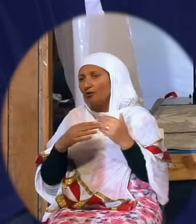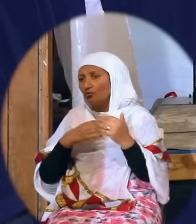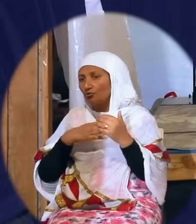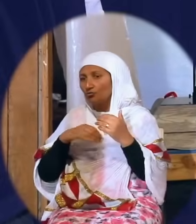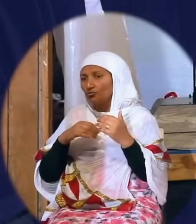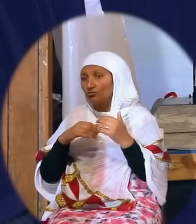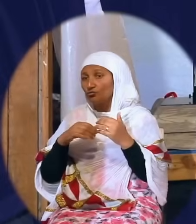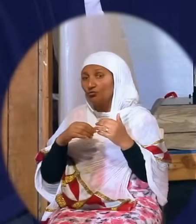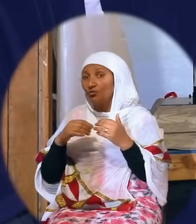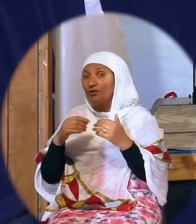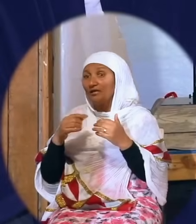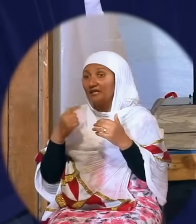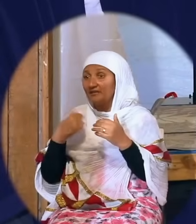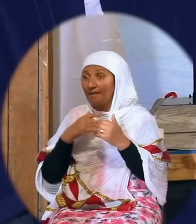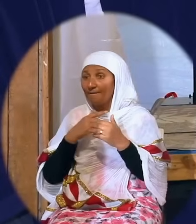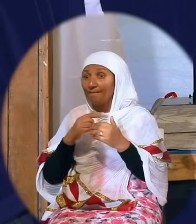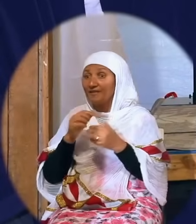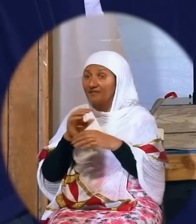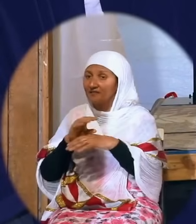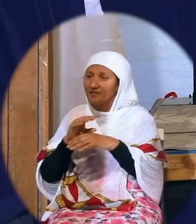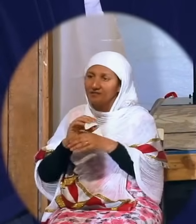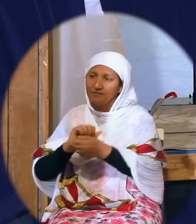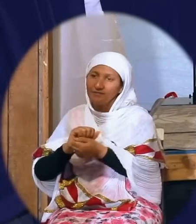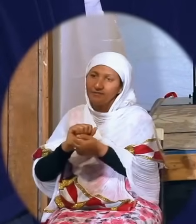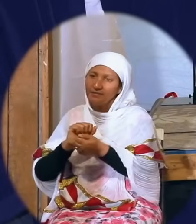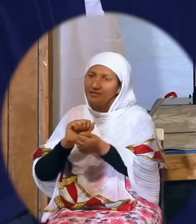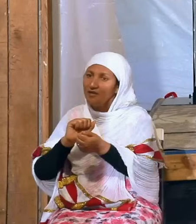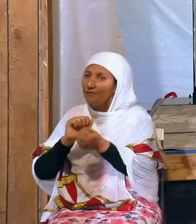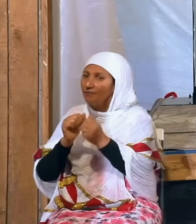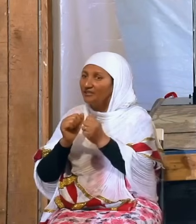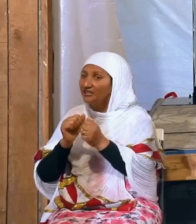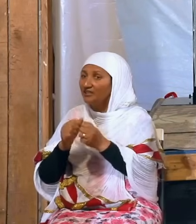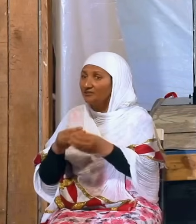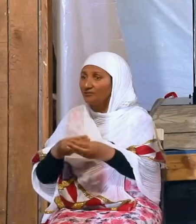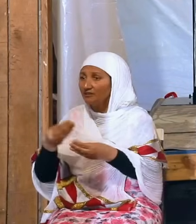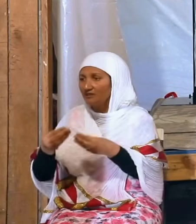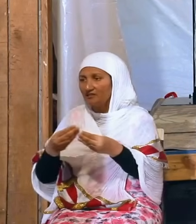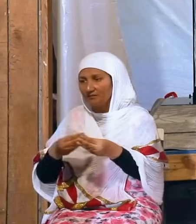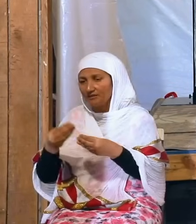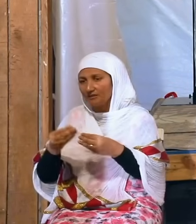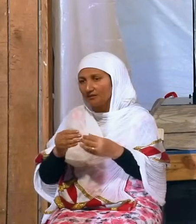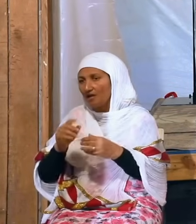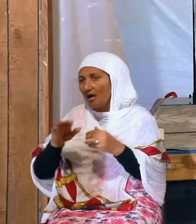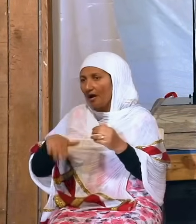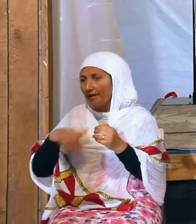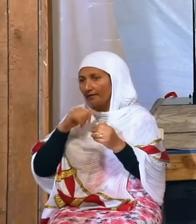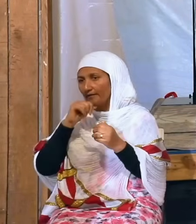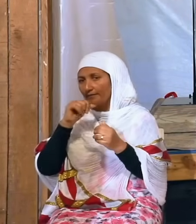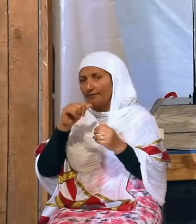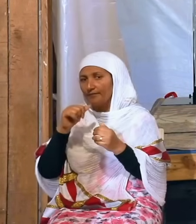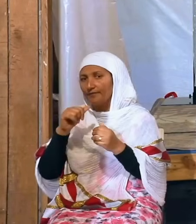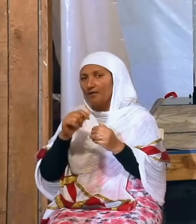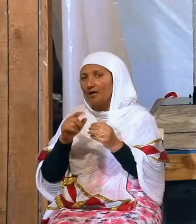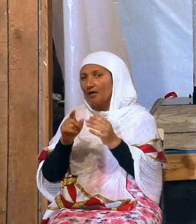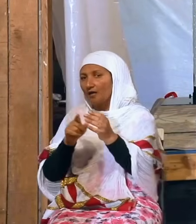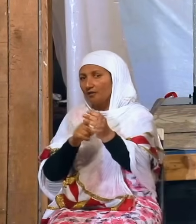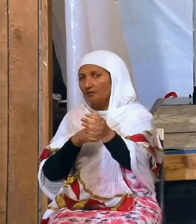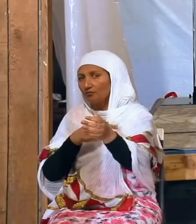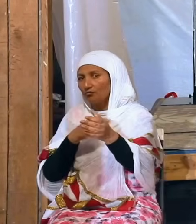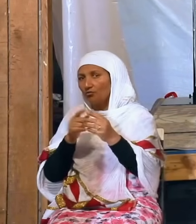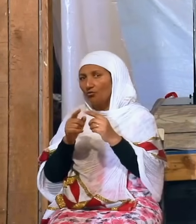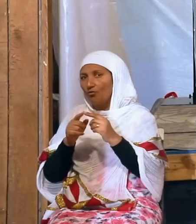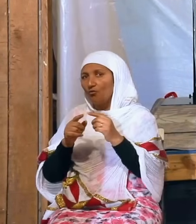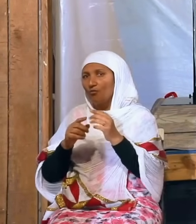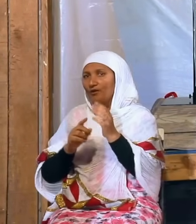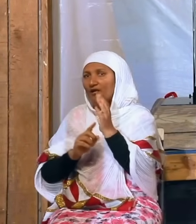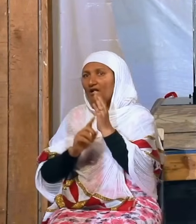ቤተክርስቲያናችን መሸጣችን አይቀርም ማለት ወይኛ ሌሎቹን አሳምነን ልናመጣ ይቅርና የኛን ማምጣት ስላልቻል እና አረዘምኩት ወደ ላይ